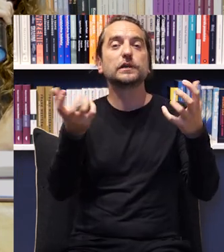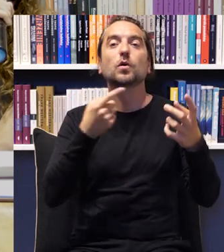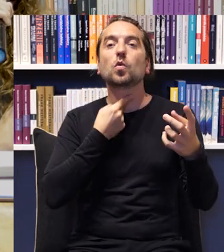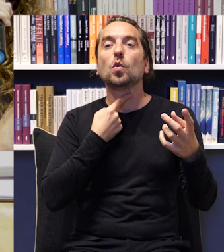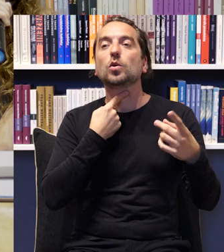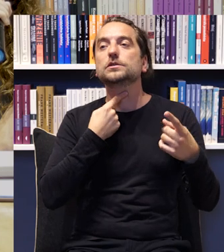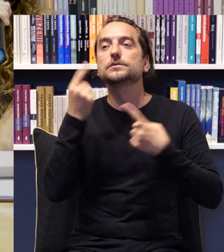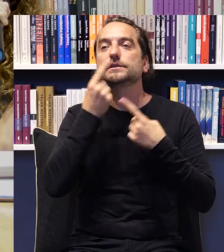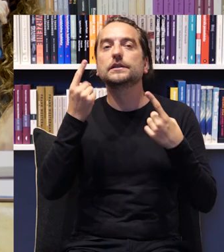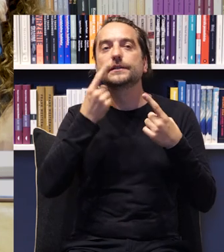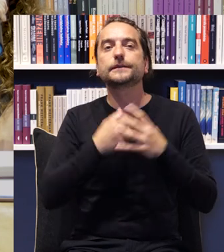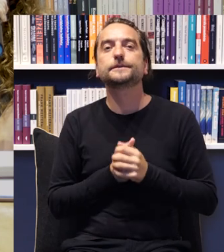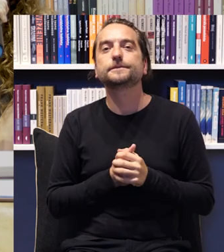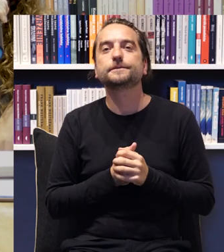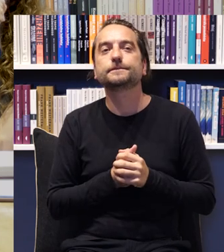głosy?